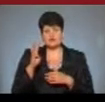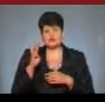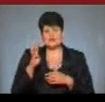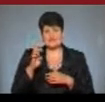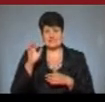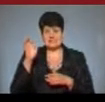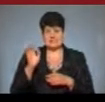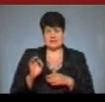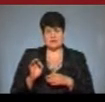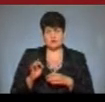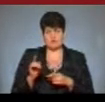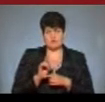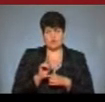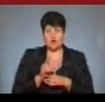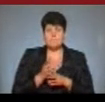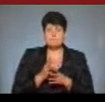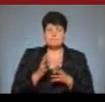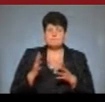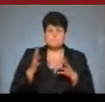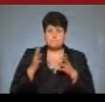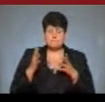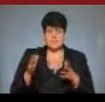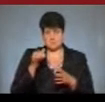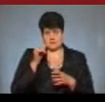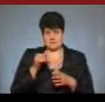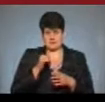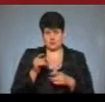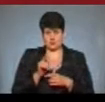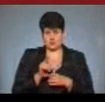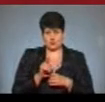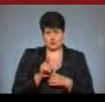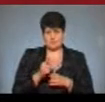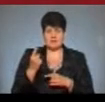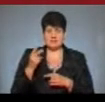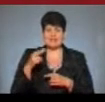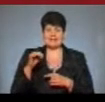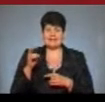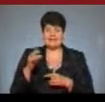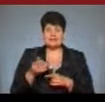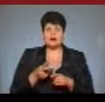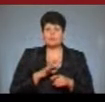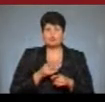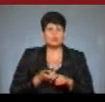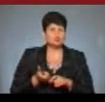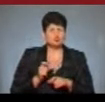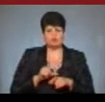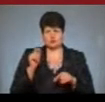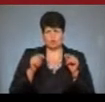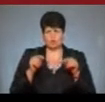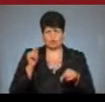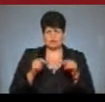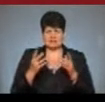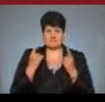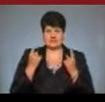400% декадної норми, або більше місячної кліматичної норми опадів. Тобто перша декада була дуже дощовою, з